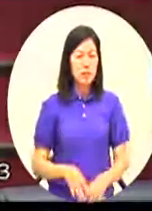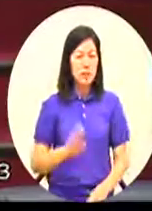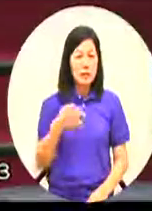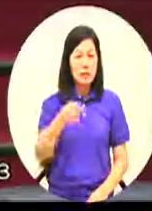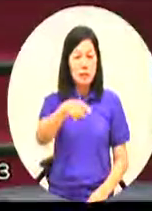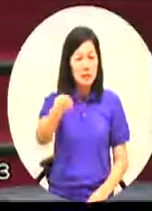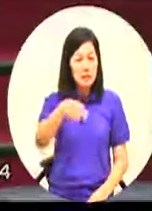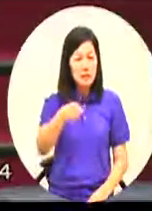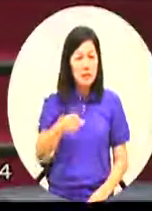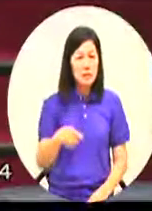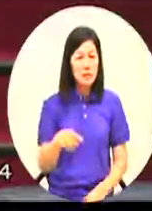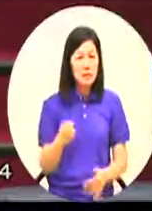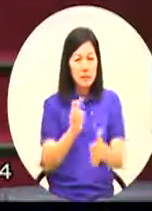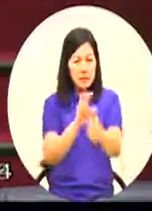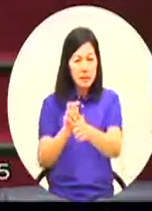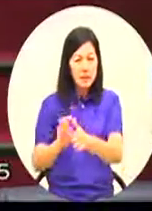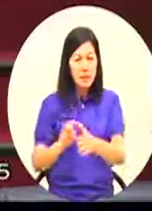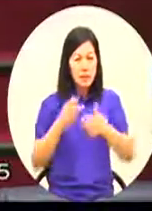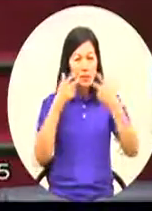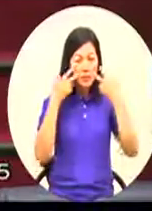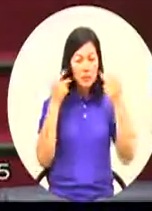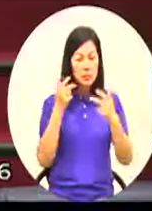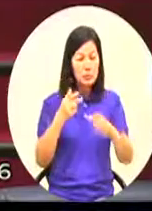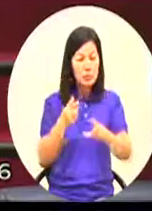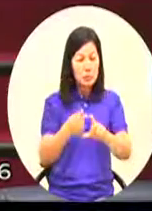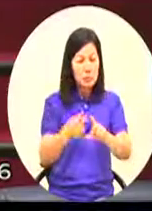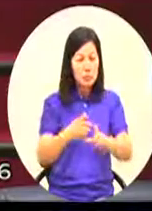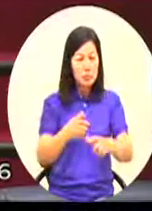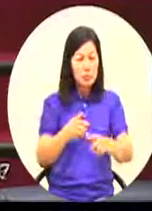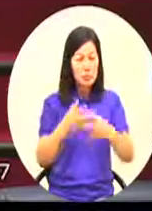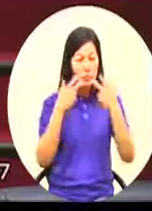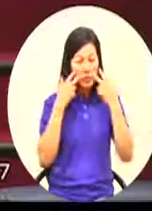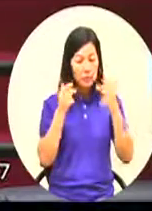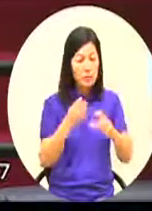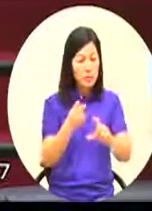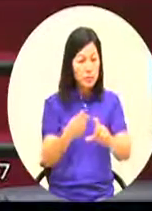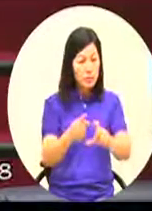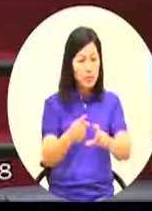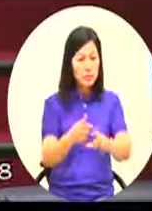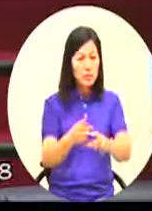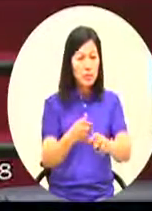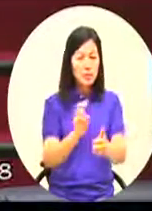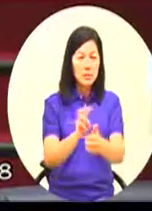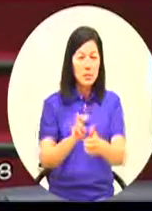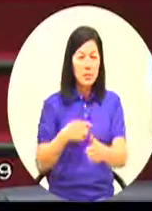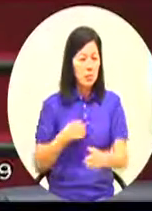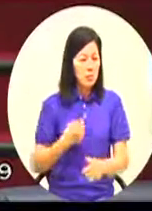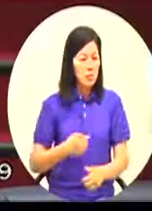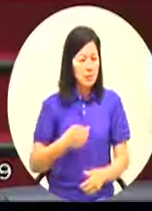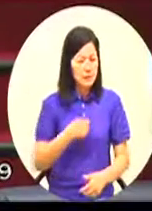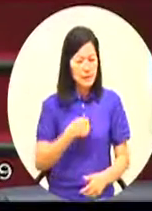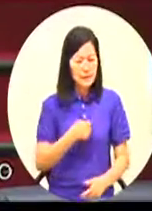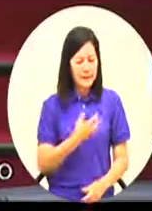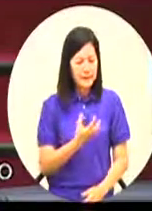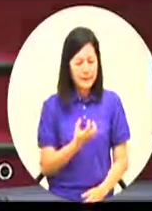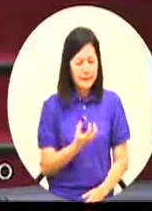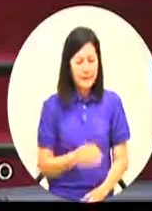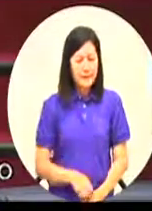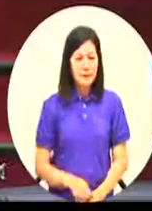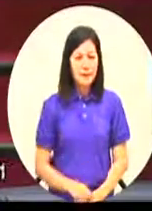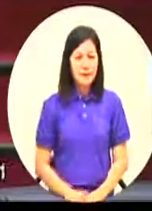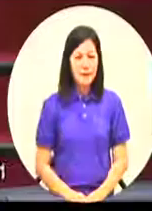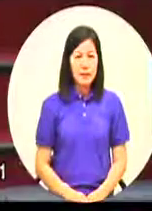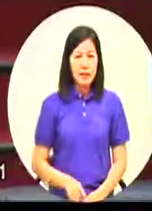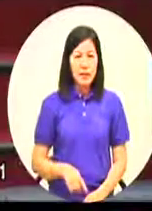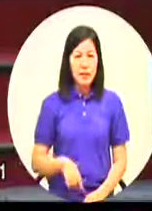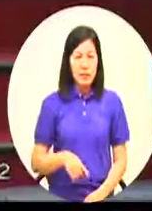是怎么样来照顾我们园区的？所以呢，我感慨，我心里非常非常的沉痛啊！我站在这里